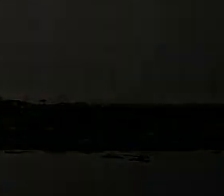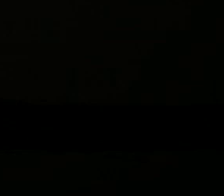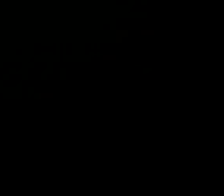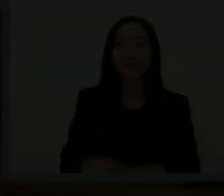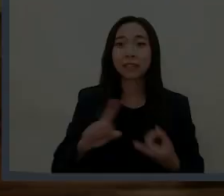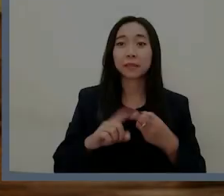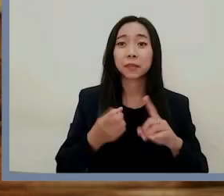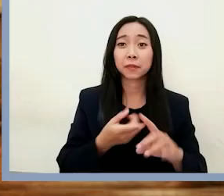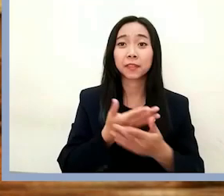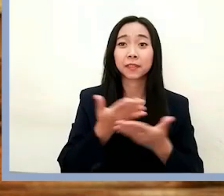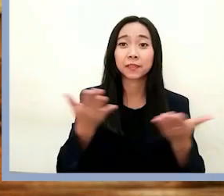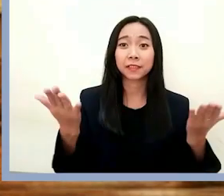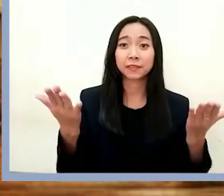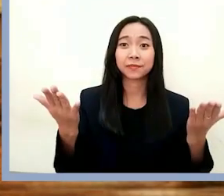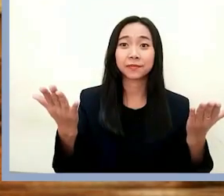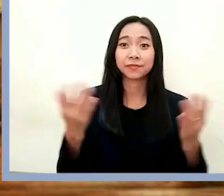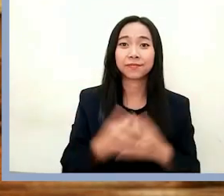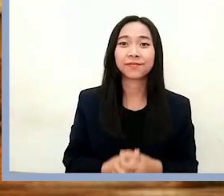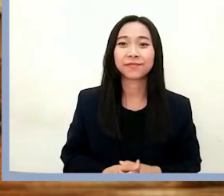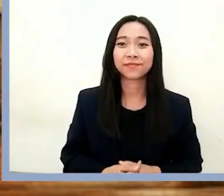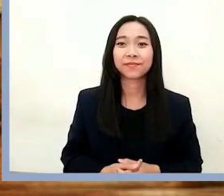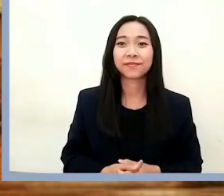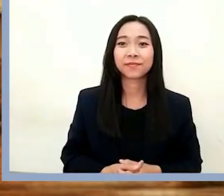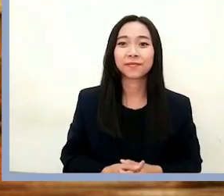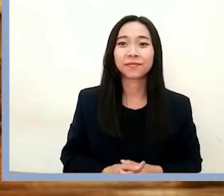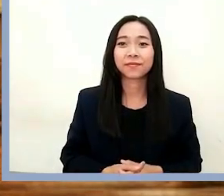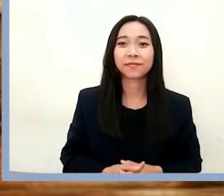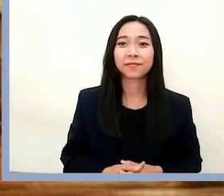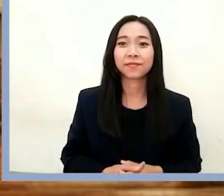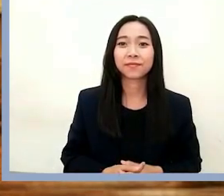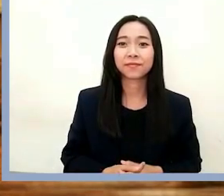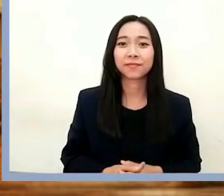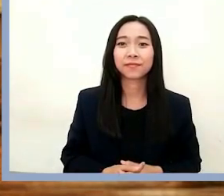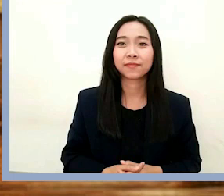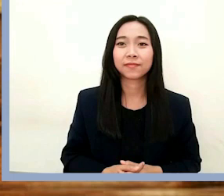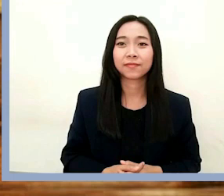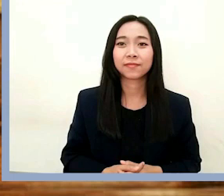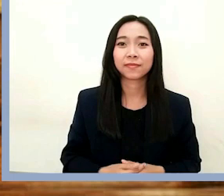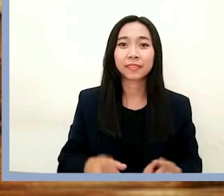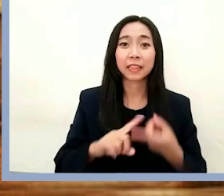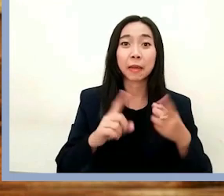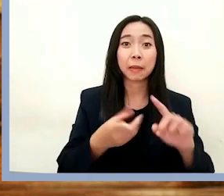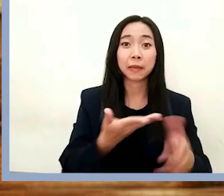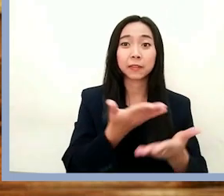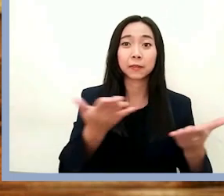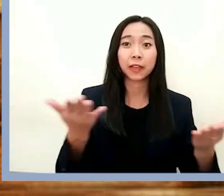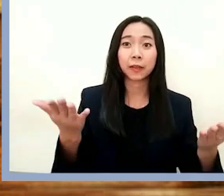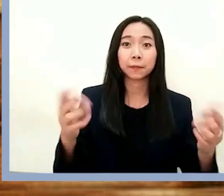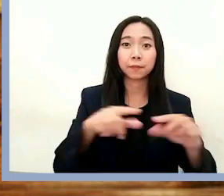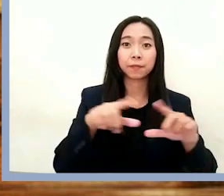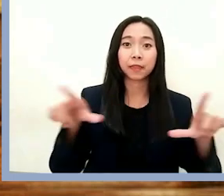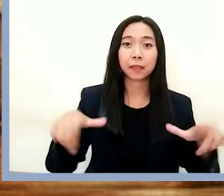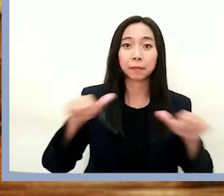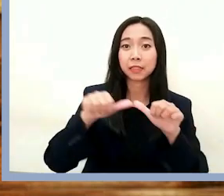saudara-saudara Jemaat dimanapun berada baik saudara yang berada di tempat-tempat yang jauh